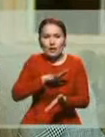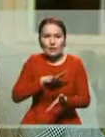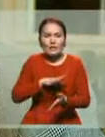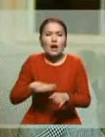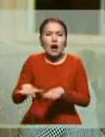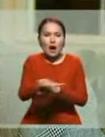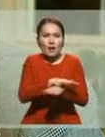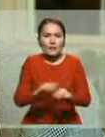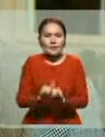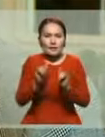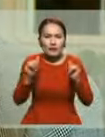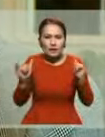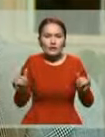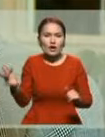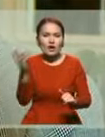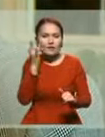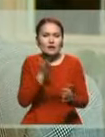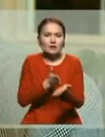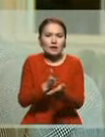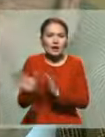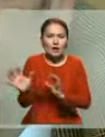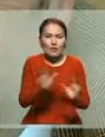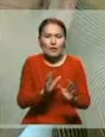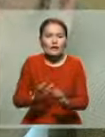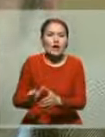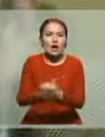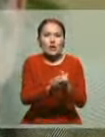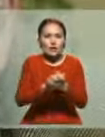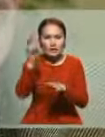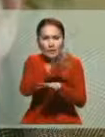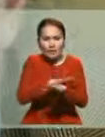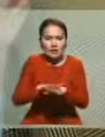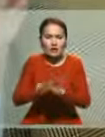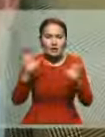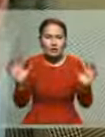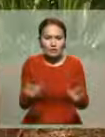қорқынды, қарқынды бағытын сақтап, тұтас мемлекеттің тұрақтылығы үшін дауыс беруі тиіс.